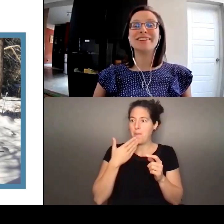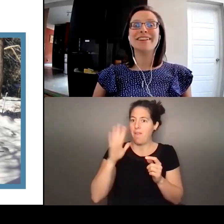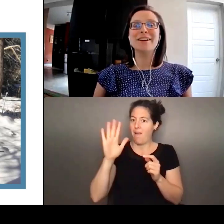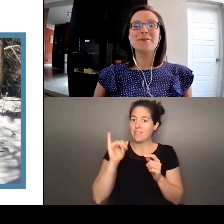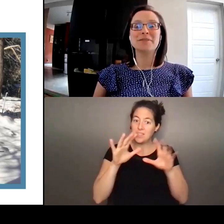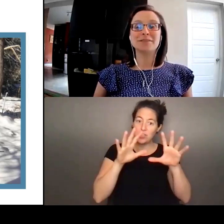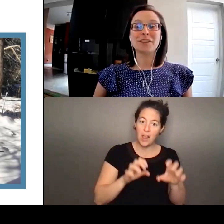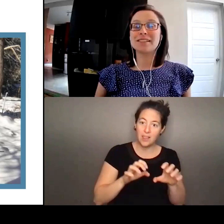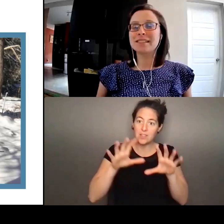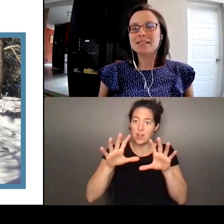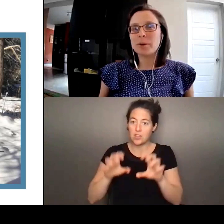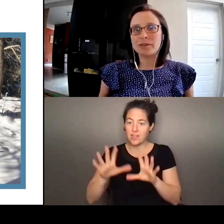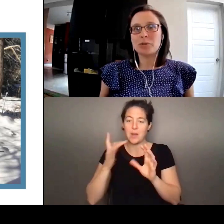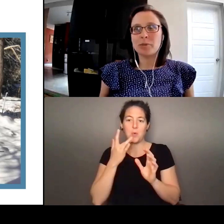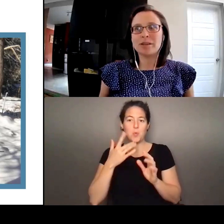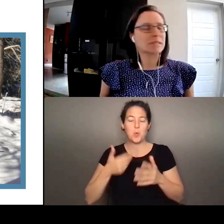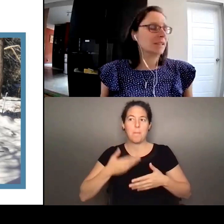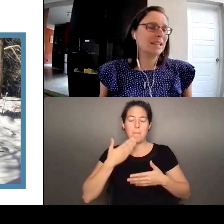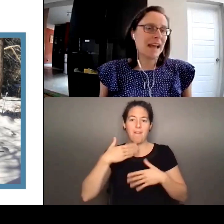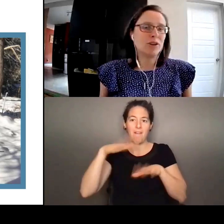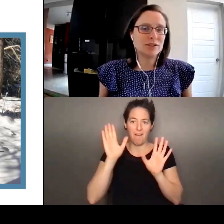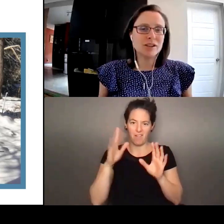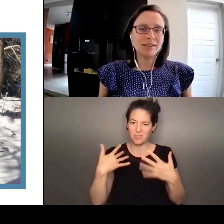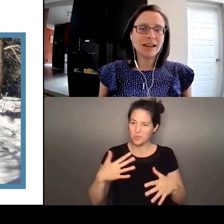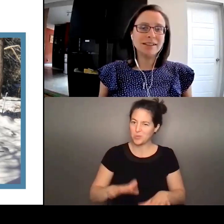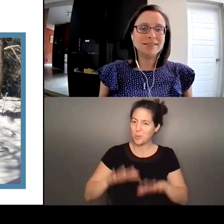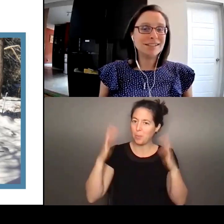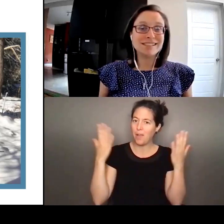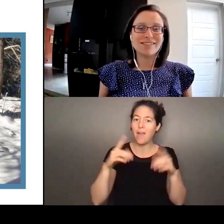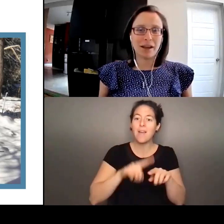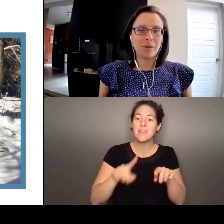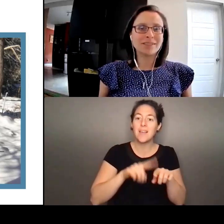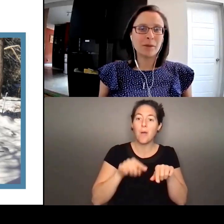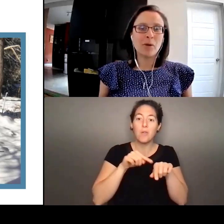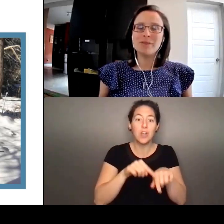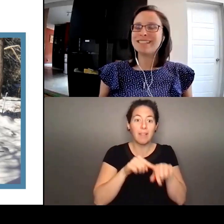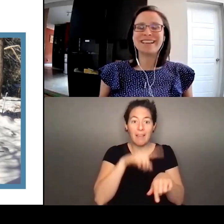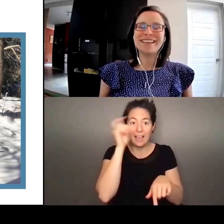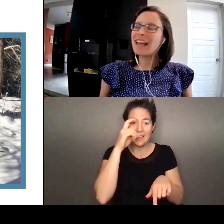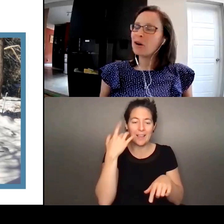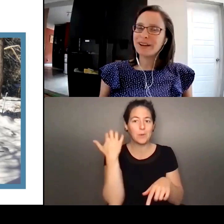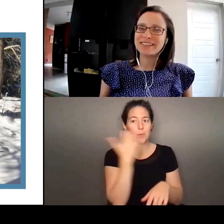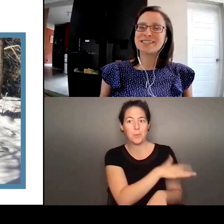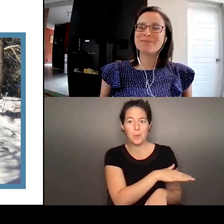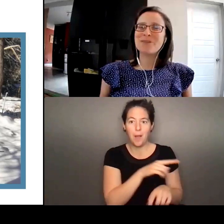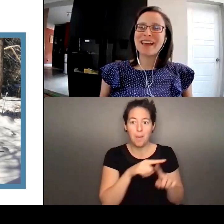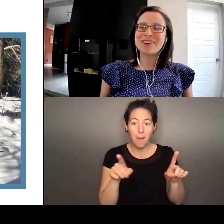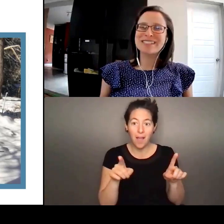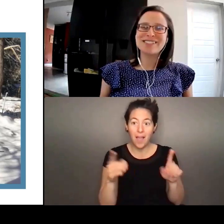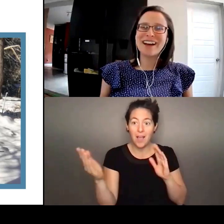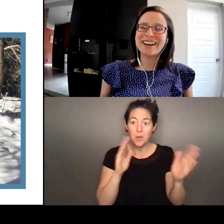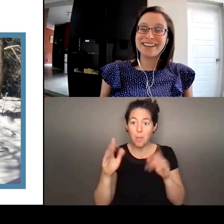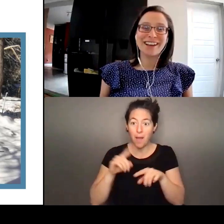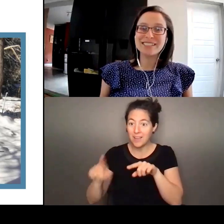dégelé. Donc, c'est surprenant parce que les carottes de jardin d'été, c'est vraiment très bon, mais c'est rien comparativement aux